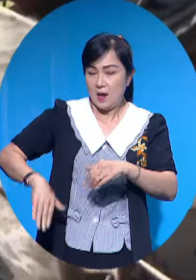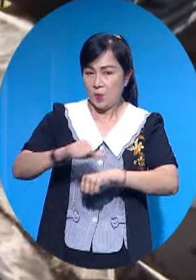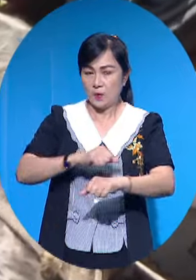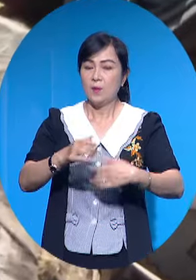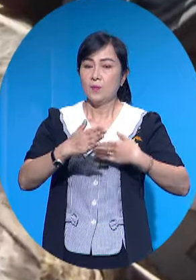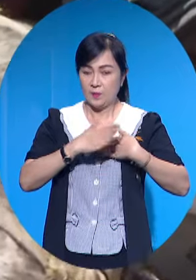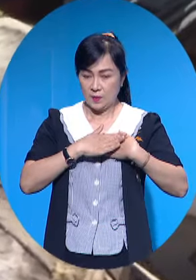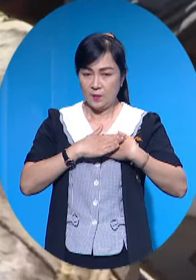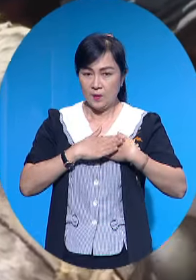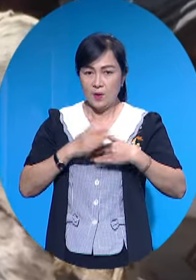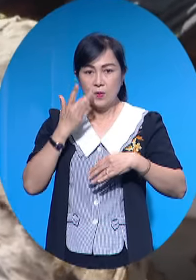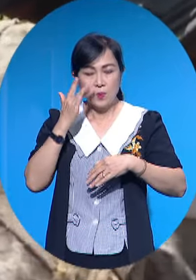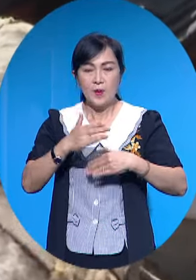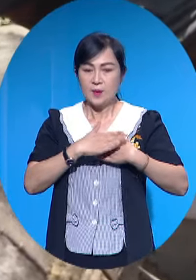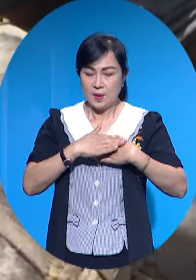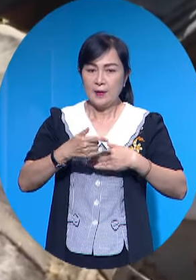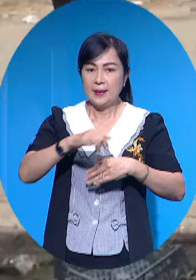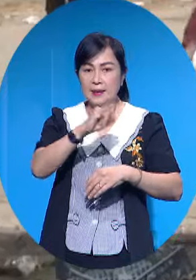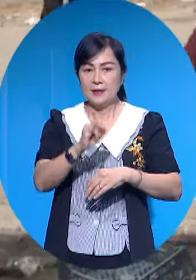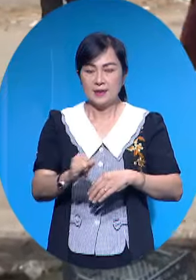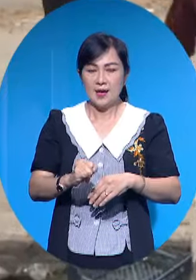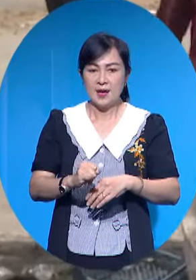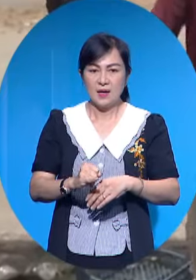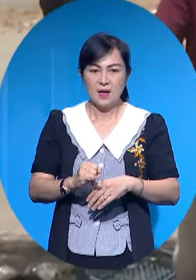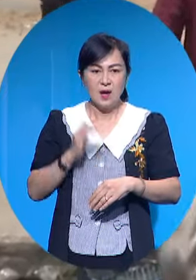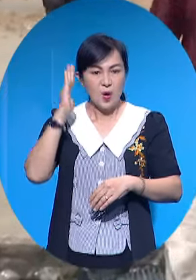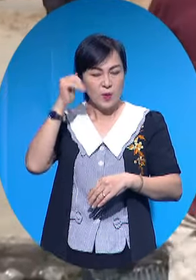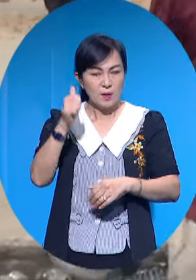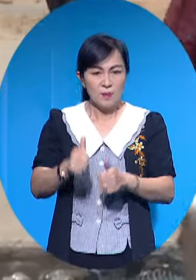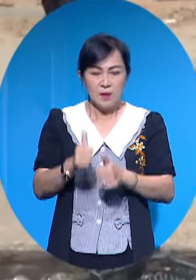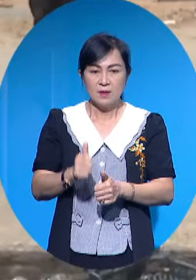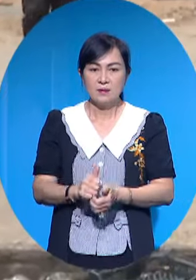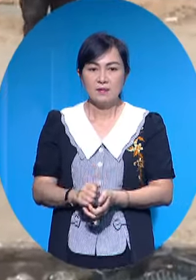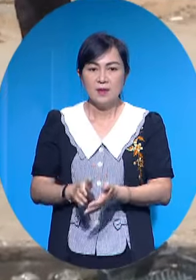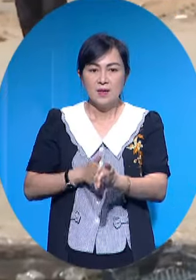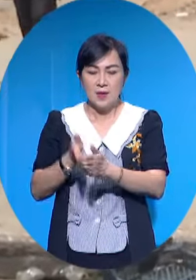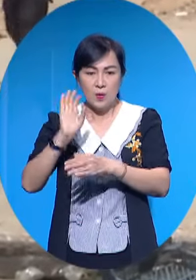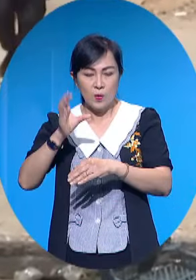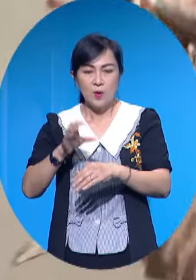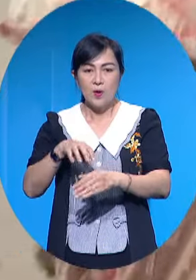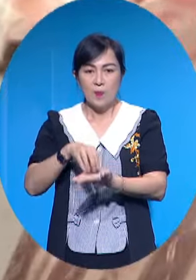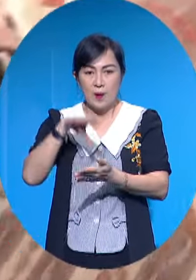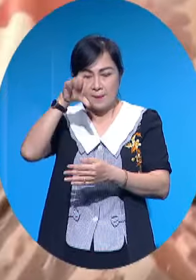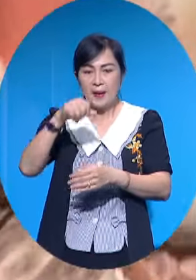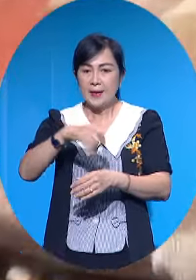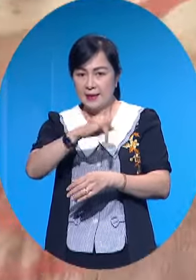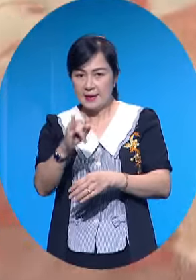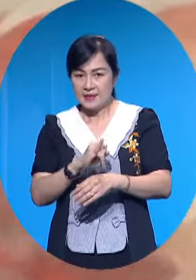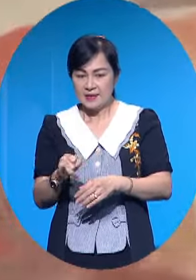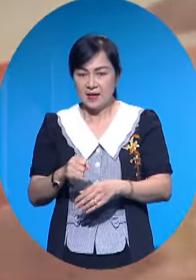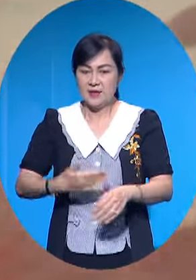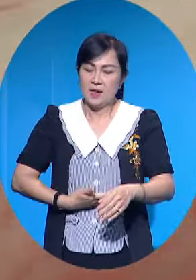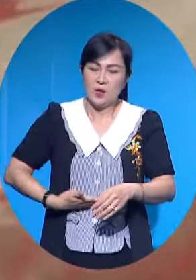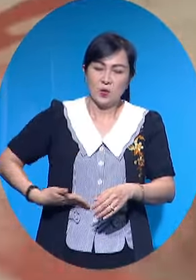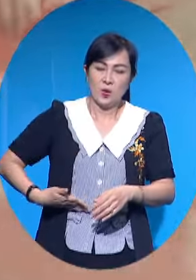viện trợ khiến cuộc khủng hoảng nhân đạo tại gaza trở nên trầm trọng hơn theo Liên Hiệp Quốc khu vực phía Bắc gaza đã rơi vào nạn